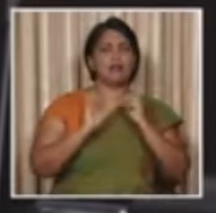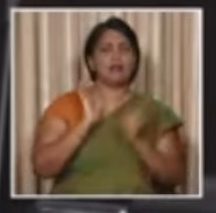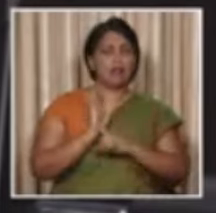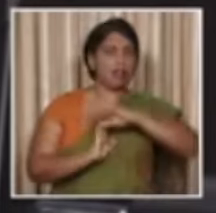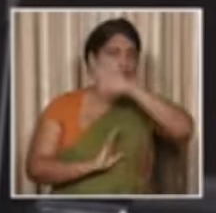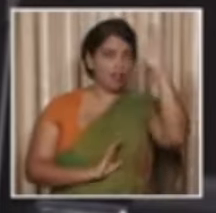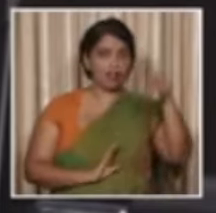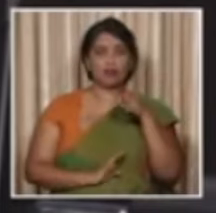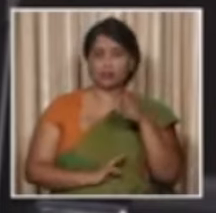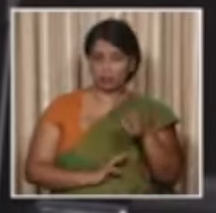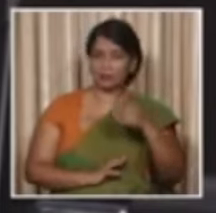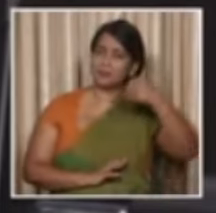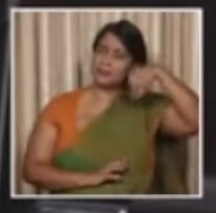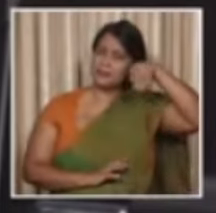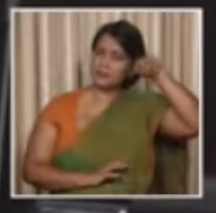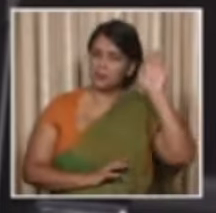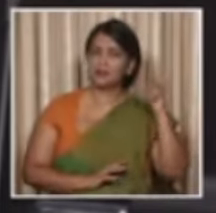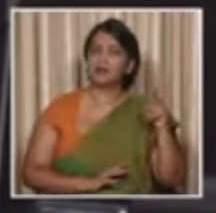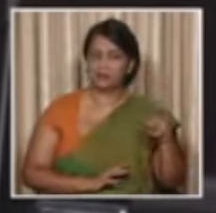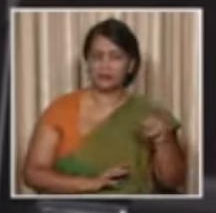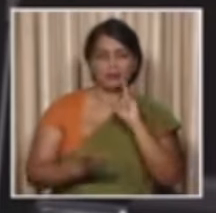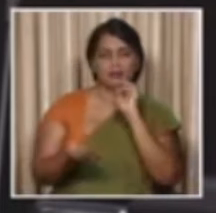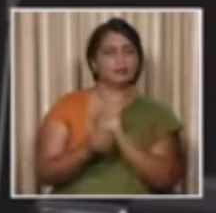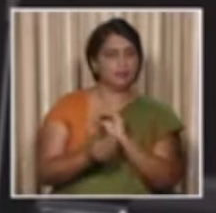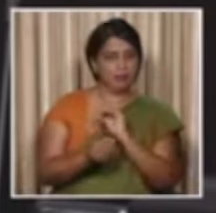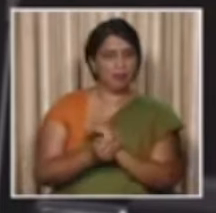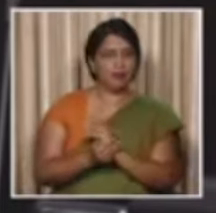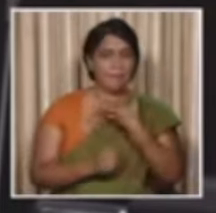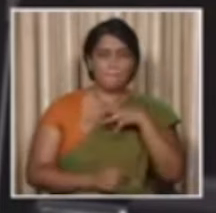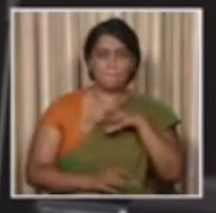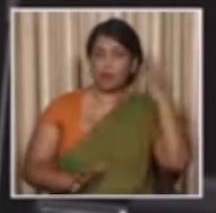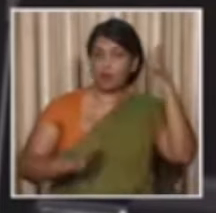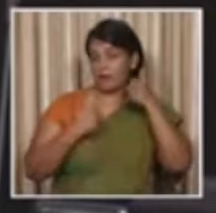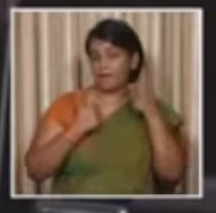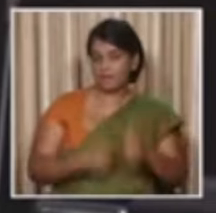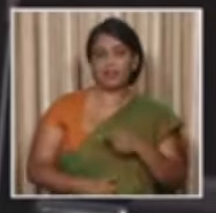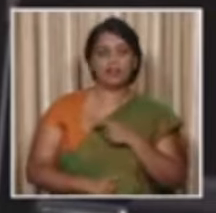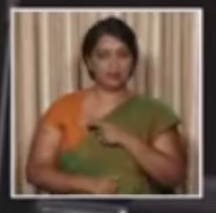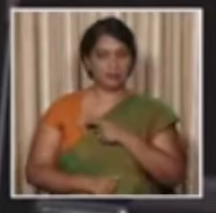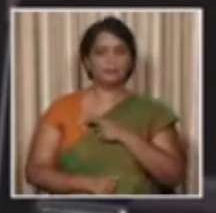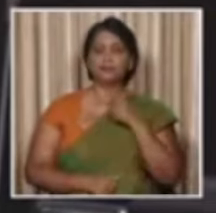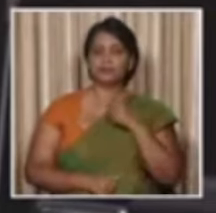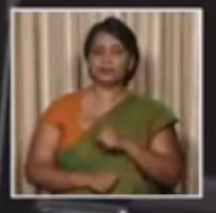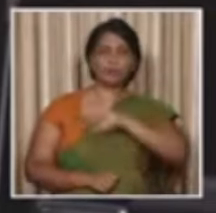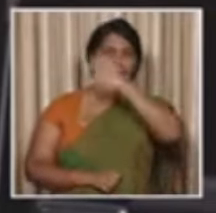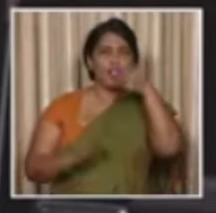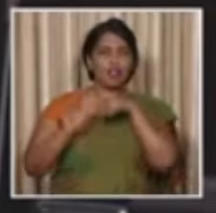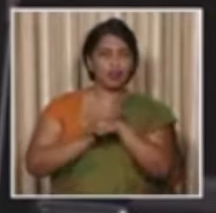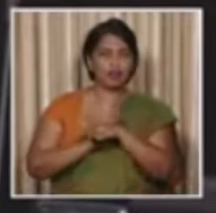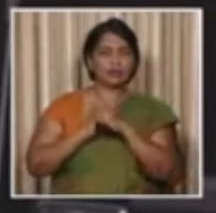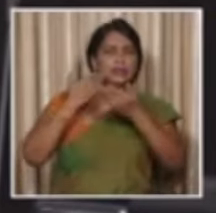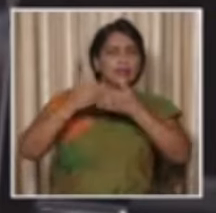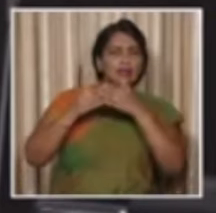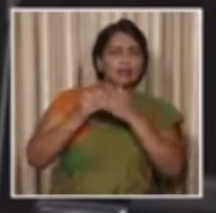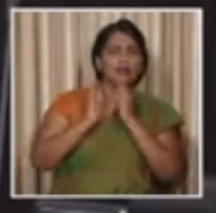කොටුවේ පැරණි සංරක්ෂිත අපි පිළිගන්නවා ලෝක උරුමේ ඒකේ කොටුවේ බිත්ති